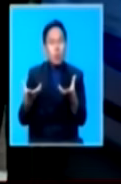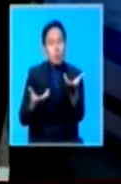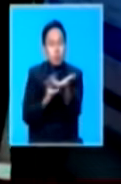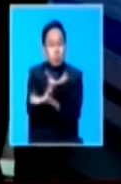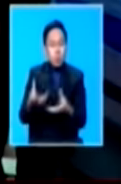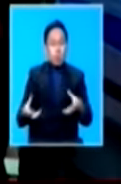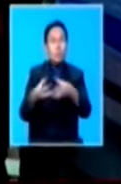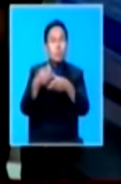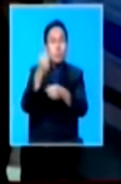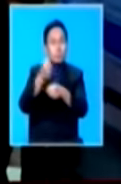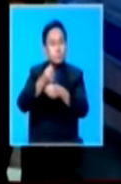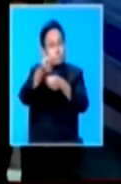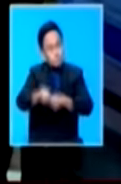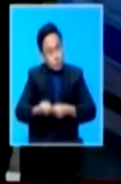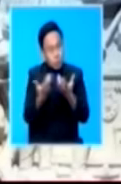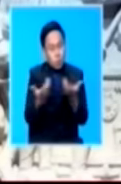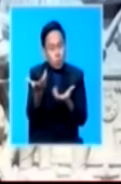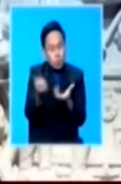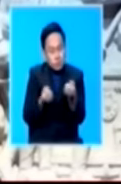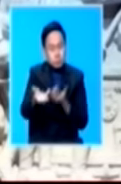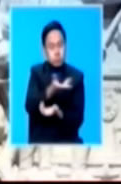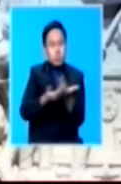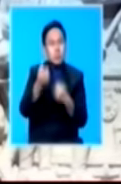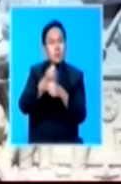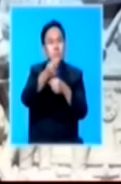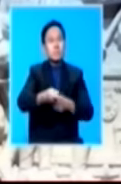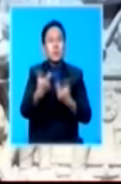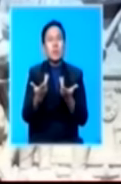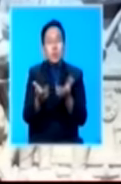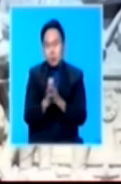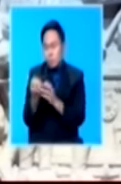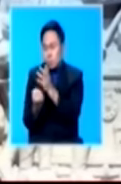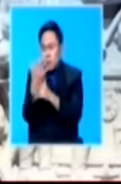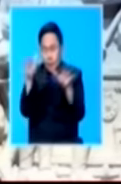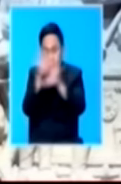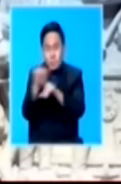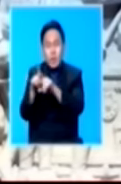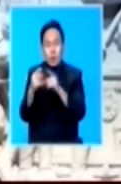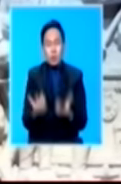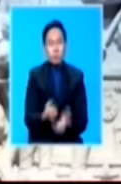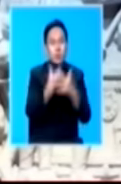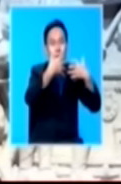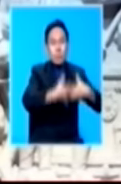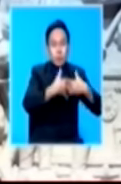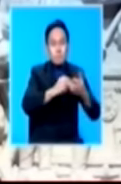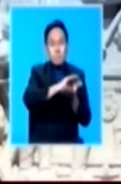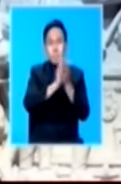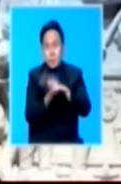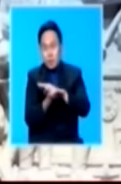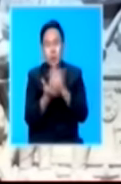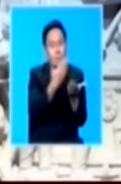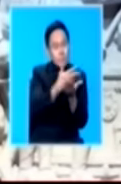การรวมกลุ่มการเพาะปลูกพืชชนิดเดียวกันและร่วมกันทำการแปรรูปสร้างนวัตกรรมทำการตลาดร่วมกันอีกนะครับแบ่